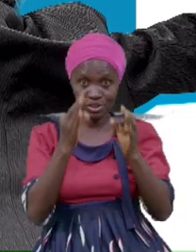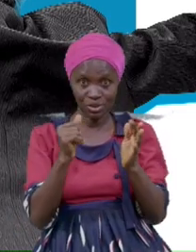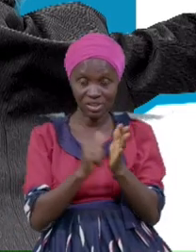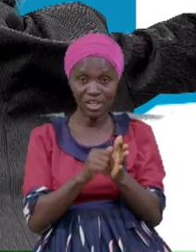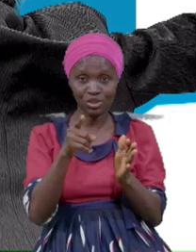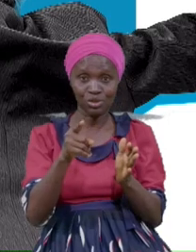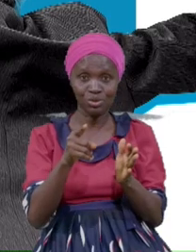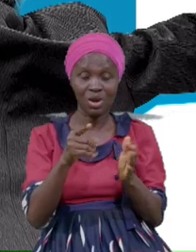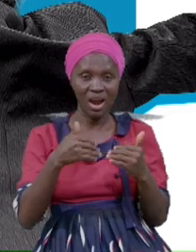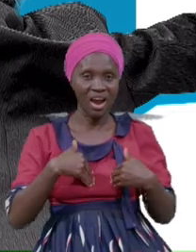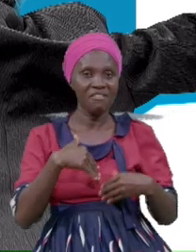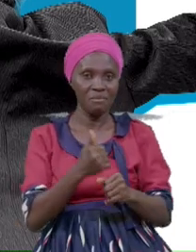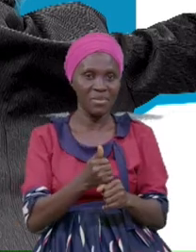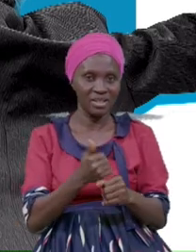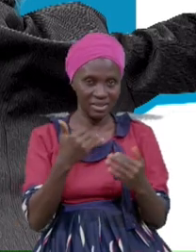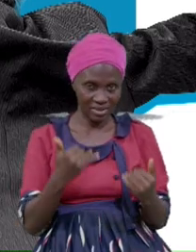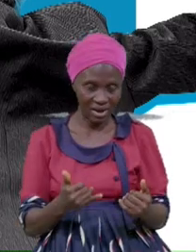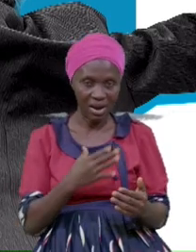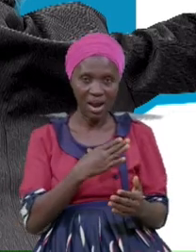que vous pourrez prendre dans la vie.